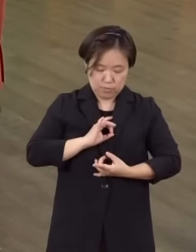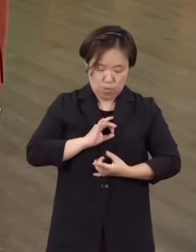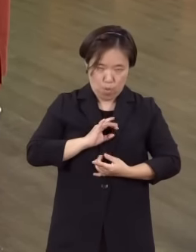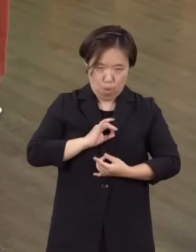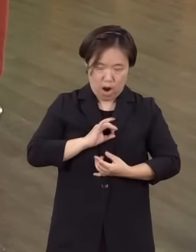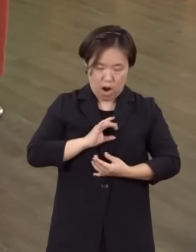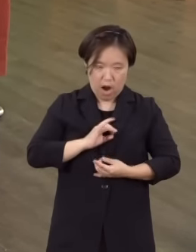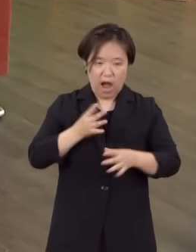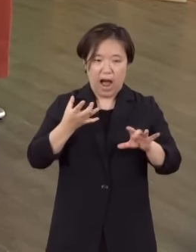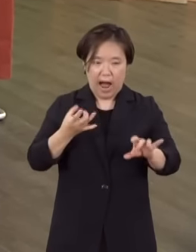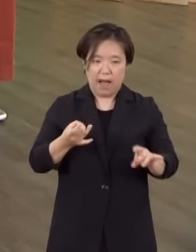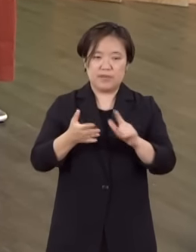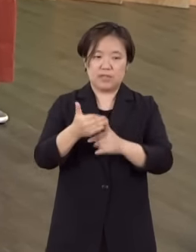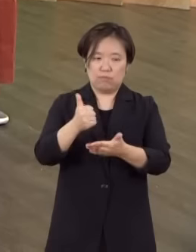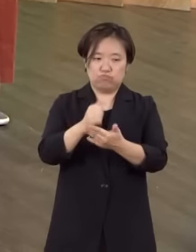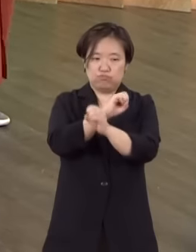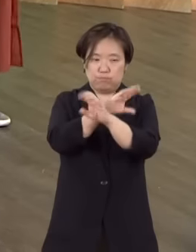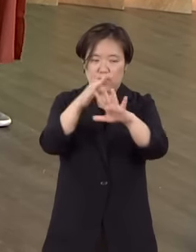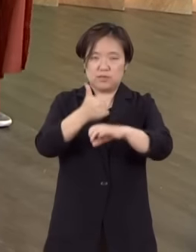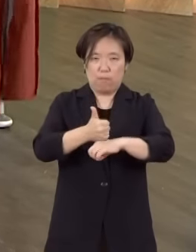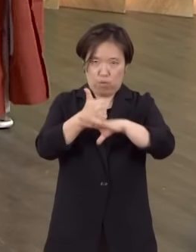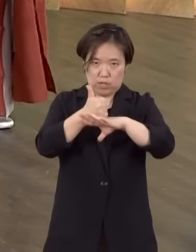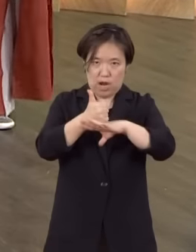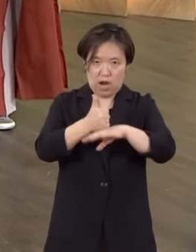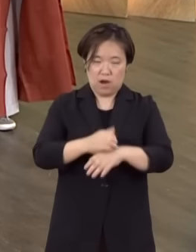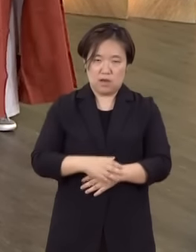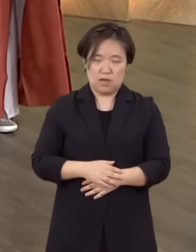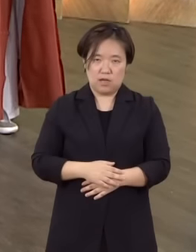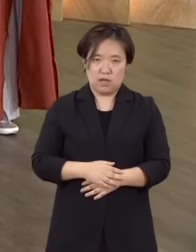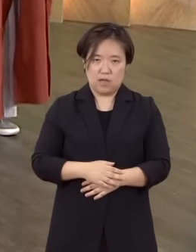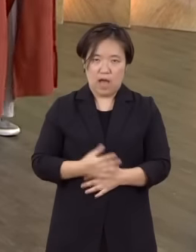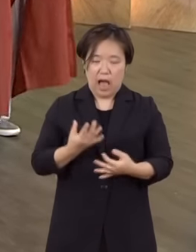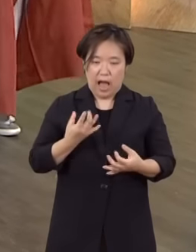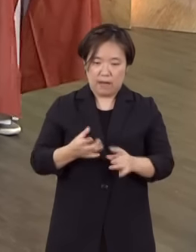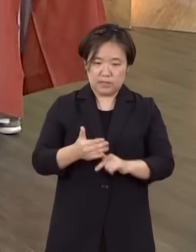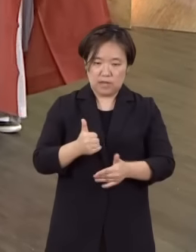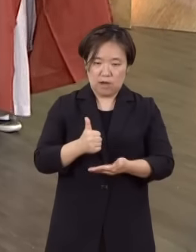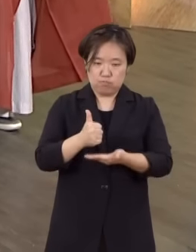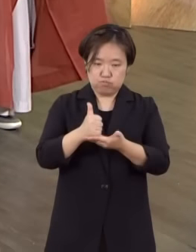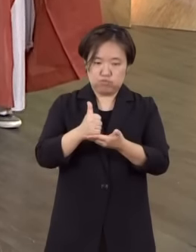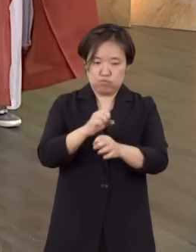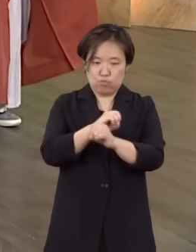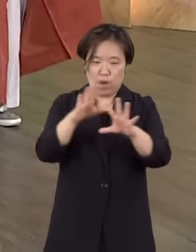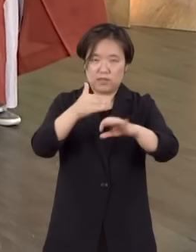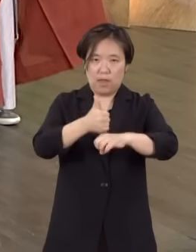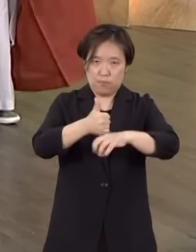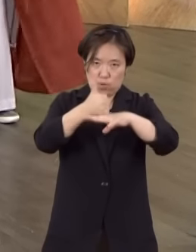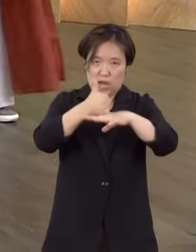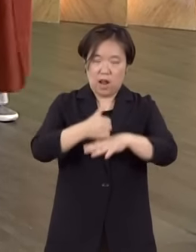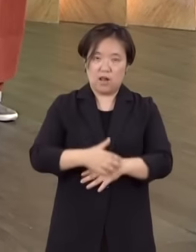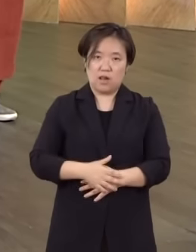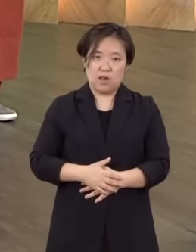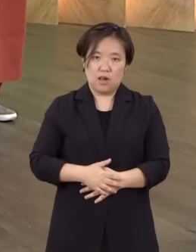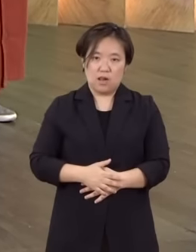나무아미타불 관세음보살 나무아미타불 관세음보살